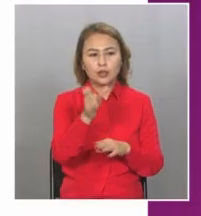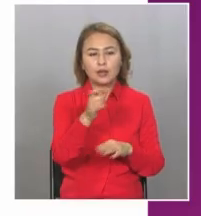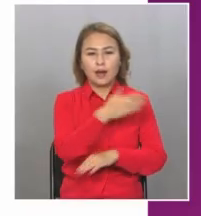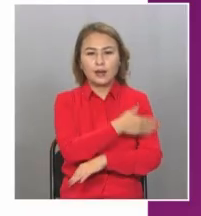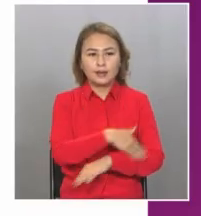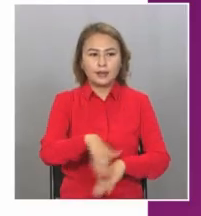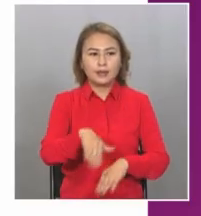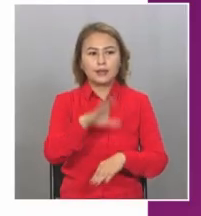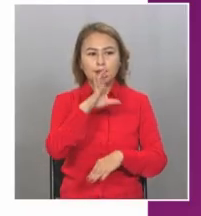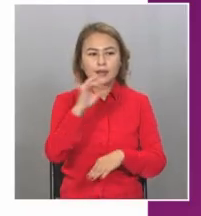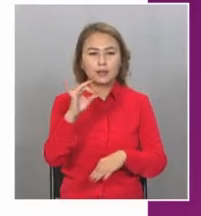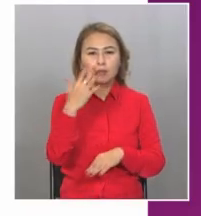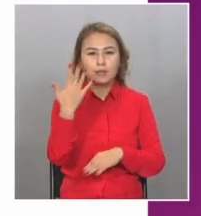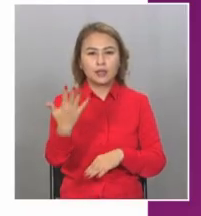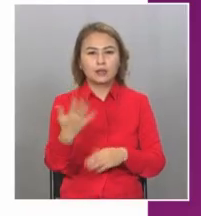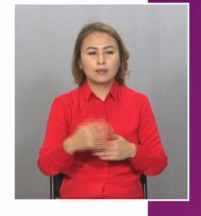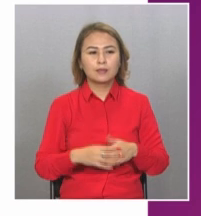адресі C5.